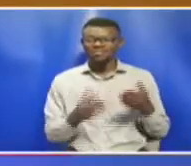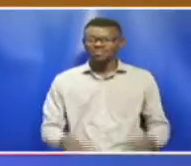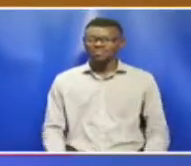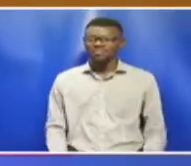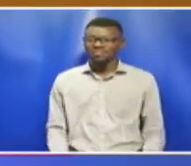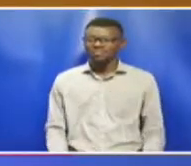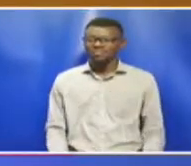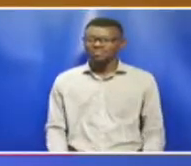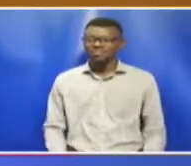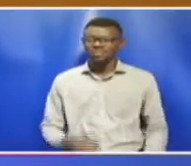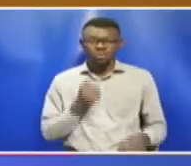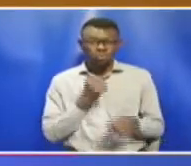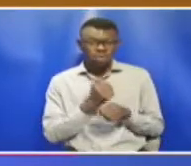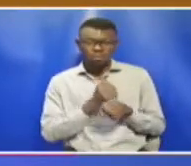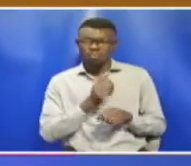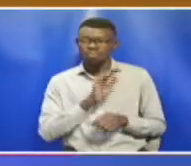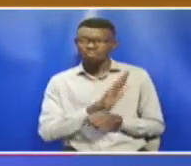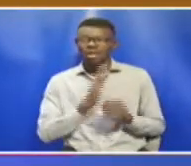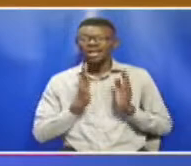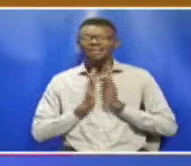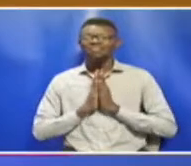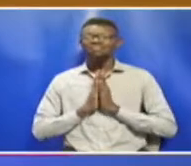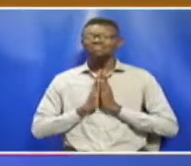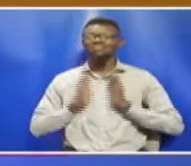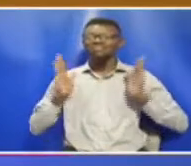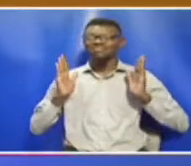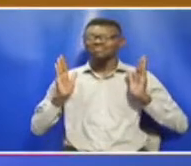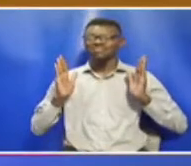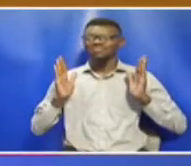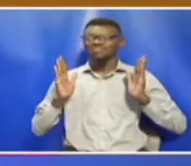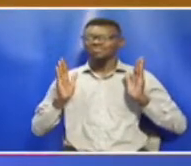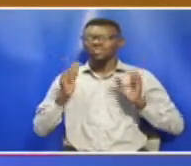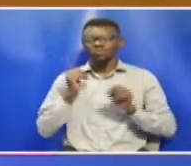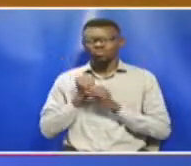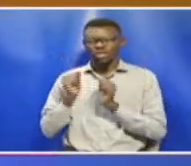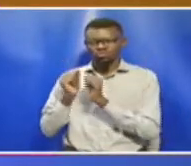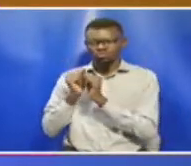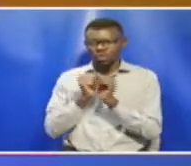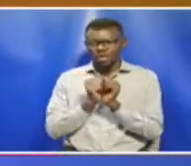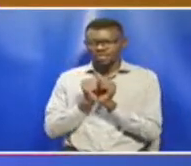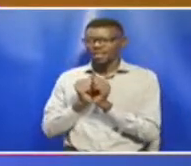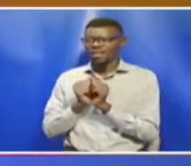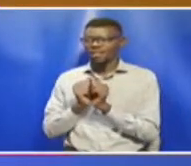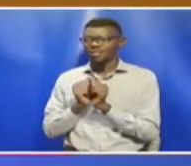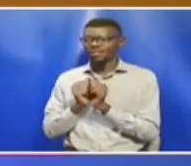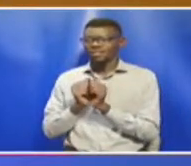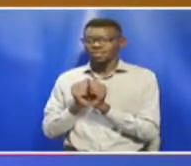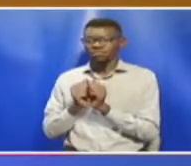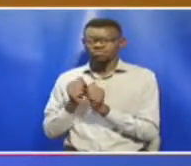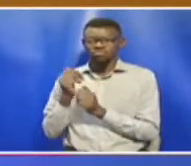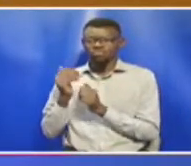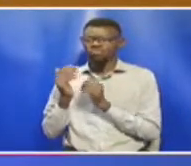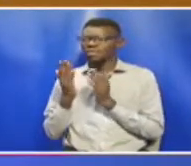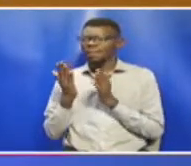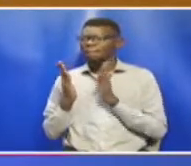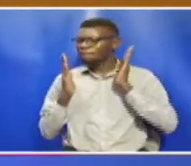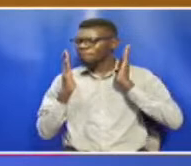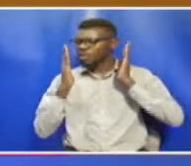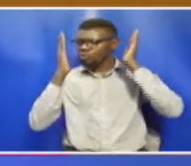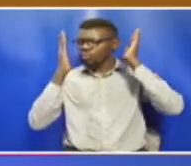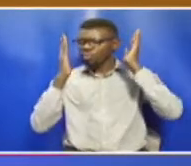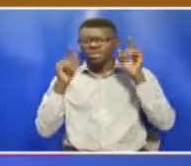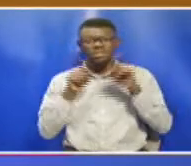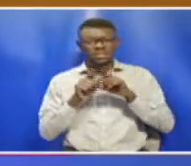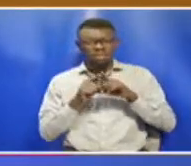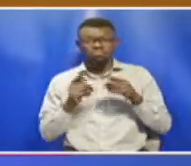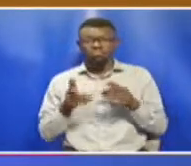kazi ya askofu na kazi ya askofu mwenyewe wanategemeana, ili ya kwamba waweze kujenga ufalme wa